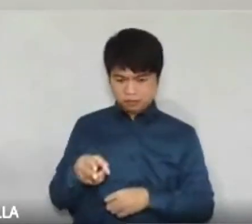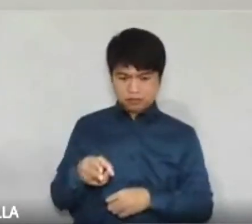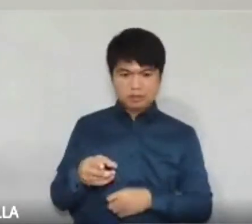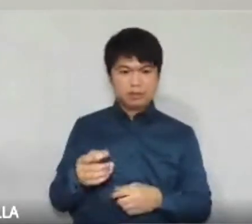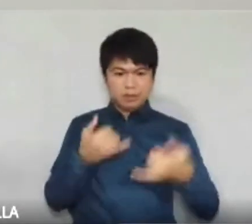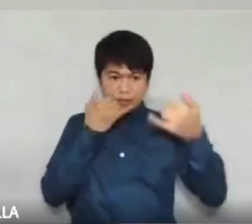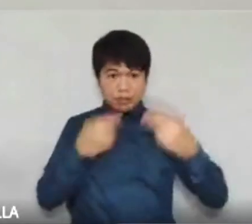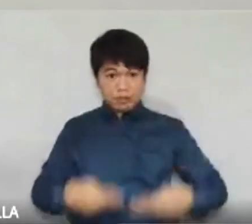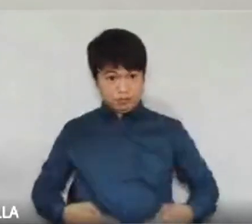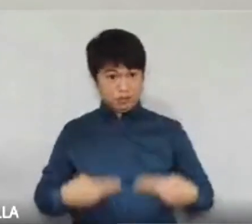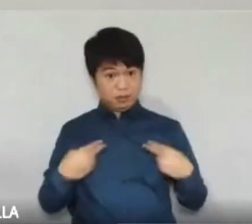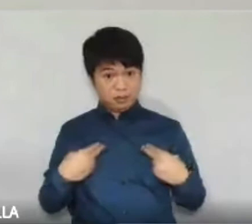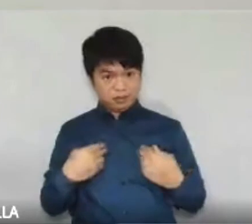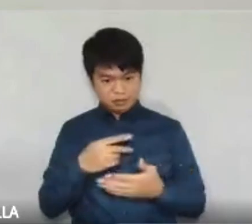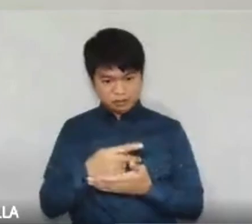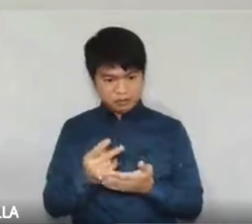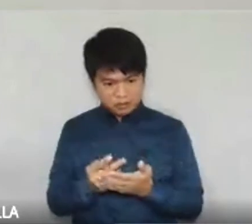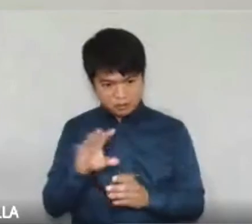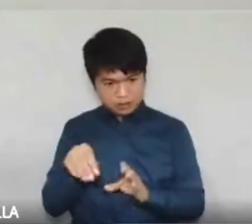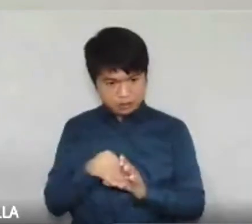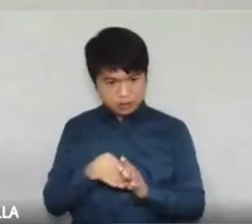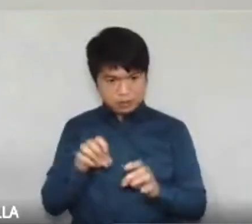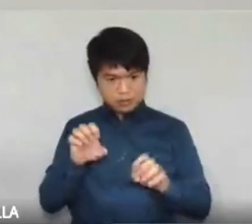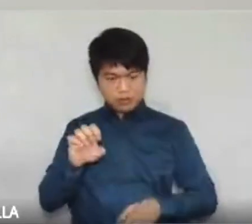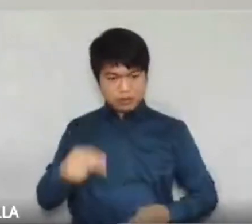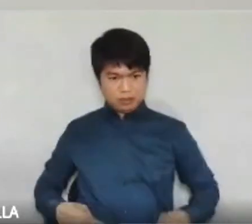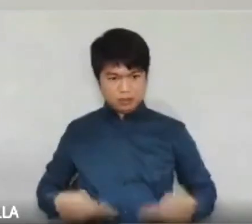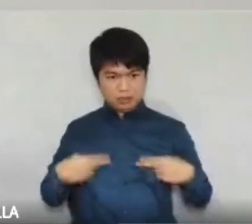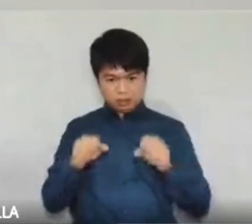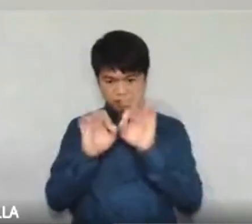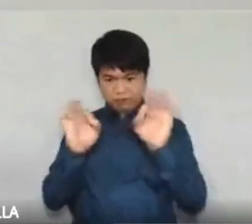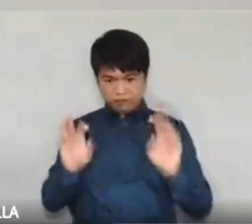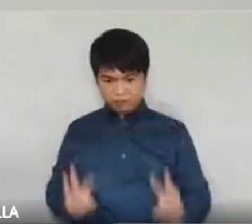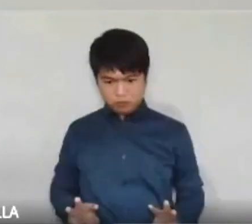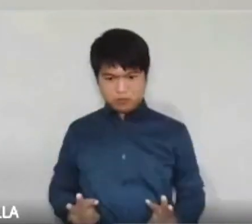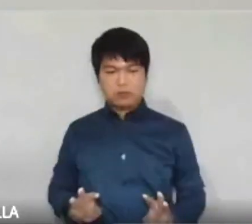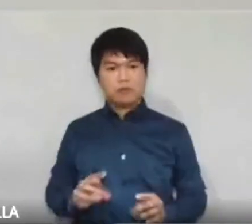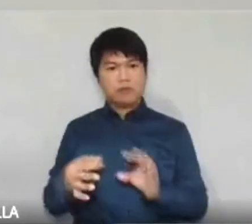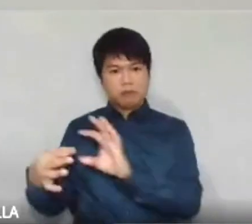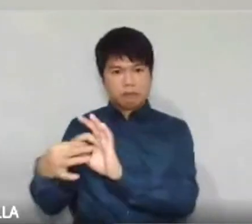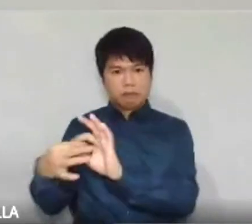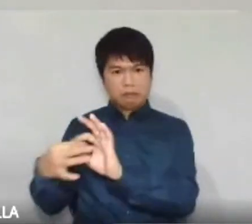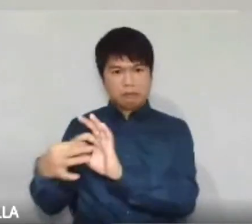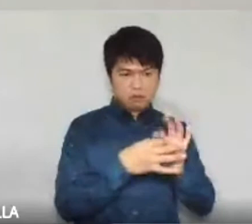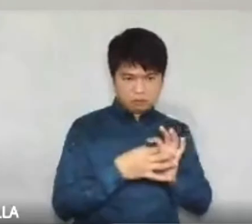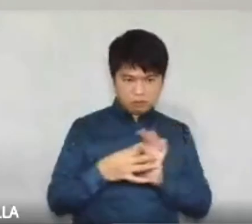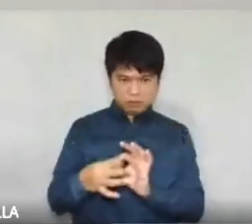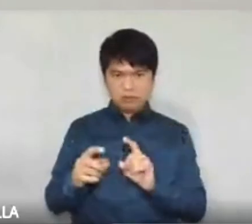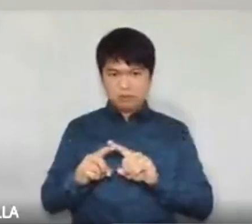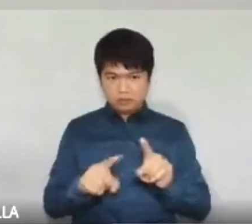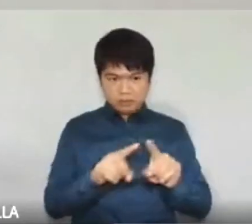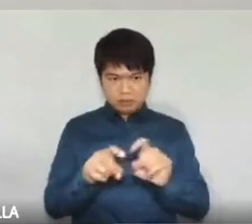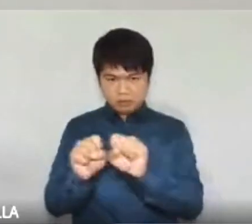isang bahagi ng mas malakihang e-health framework. Ibig sabihin, konektado ang telehealth sa iba't ibang bahagi ng sistemang